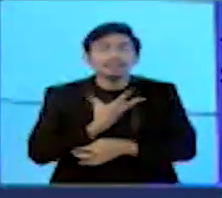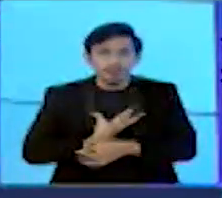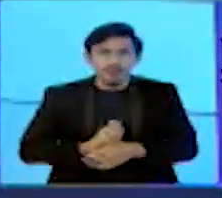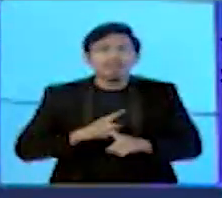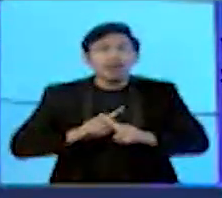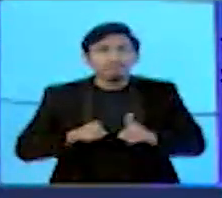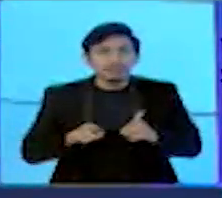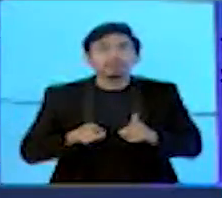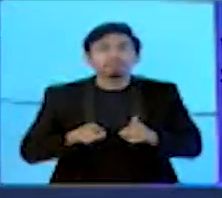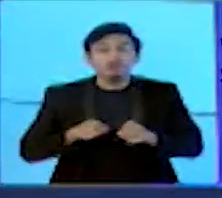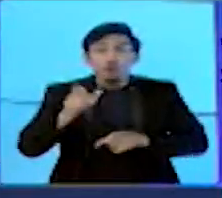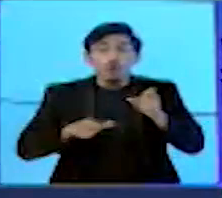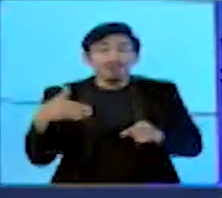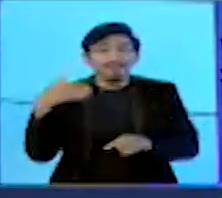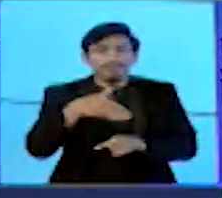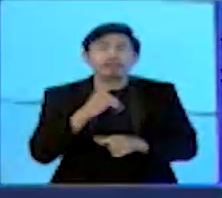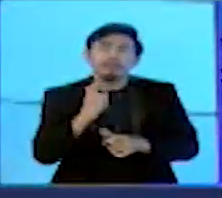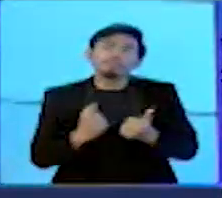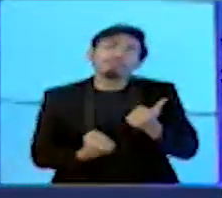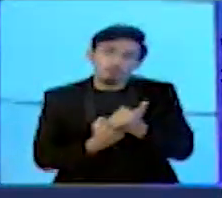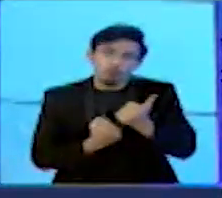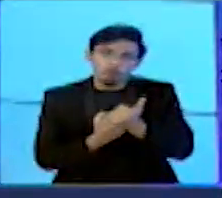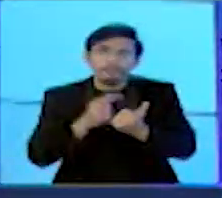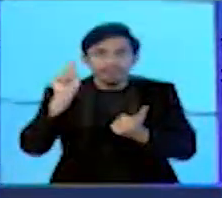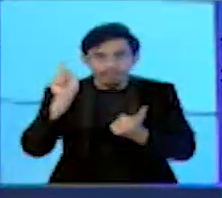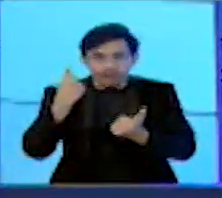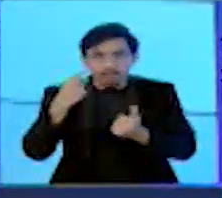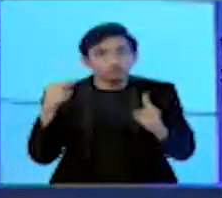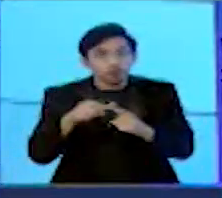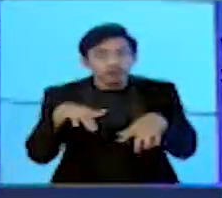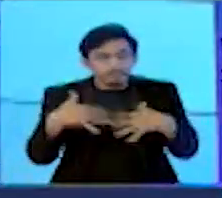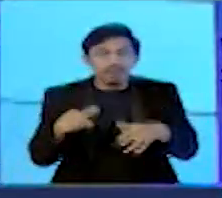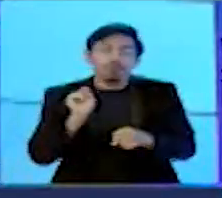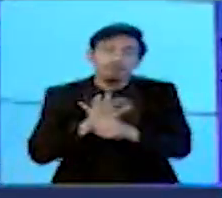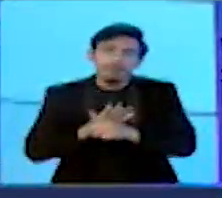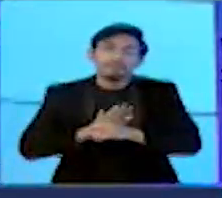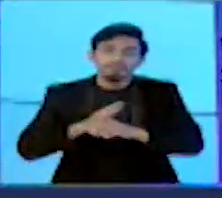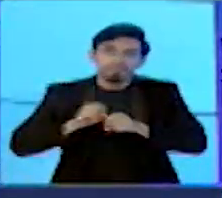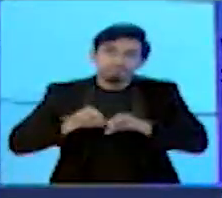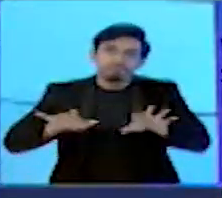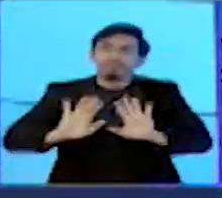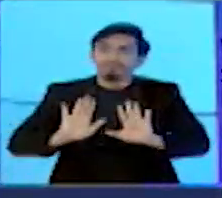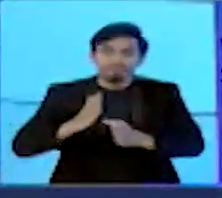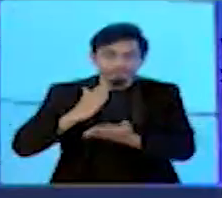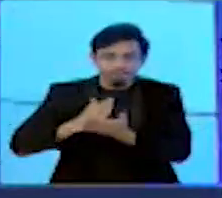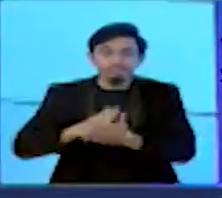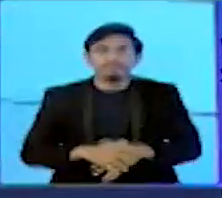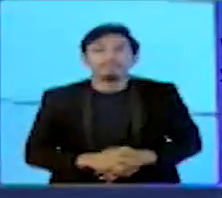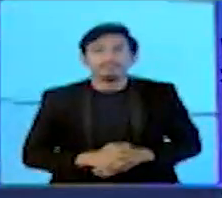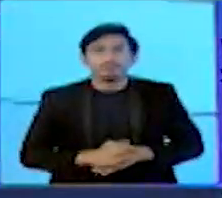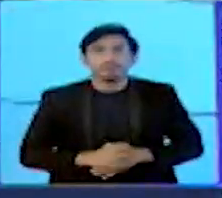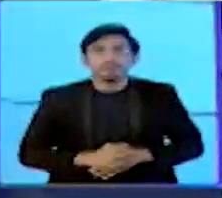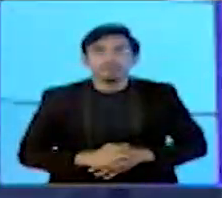meski mengaku kecewa namun pengunjung mendukung langkah pemerintah guna mengendalikan penyebaran virus korona